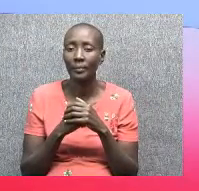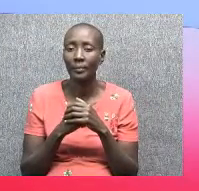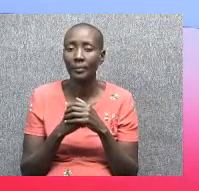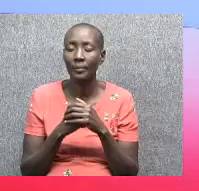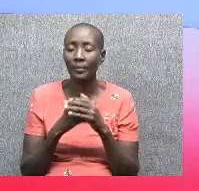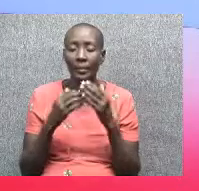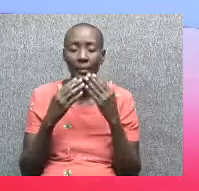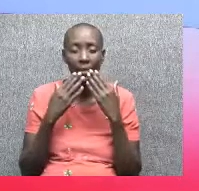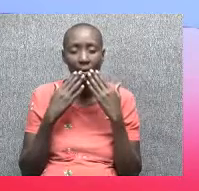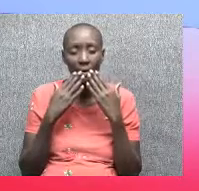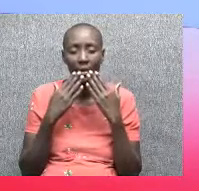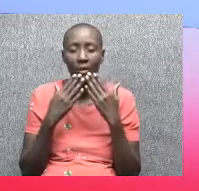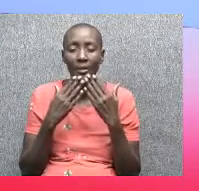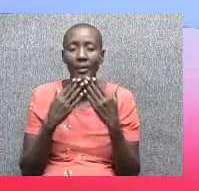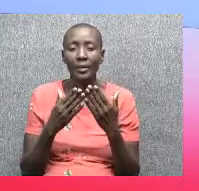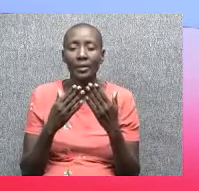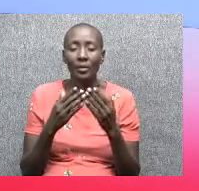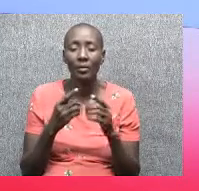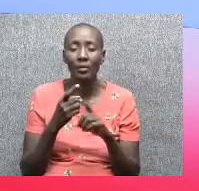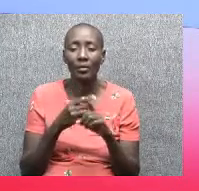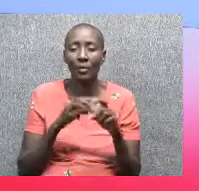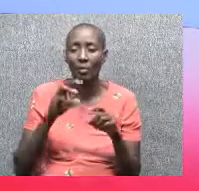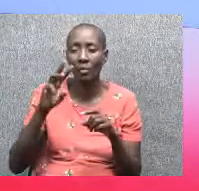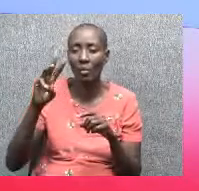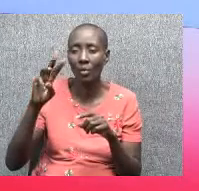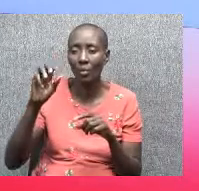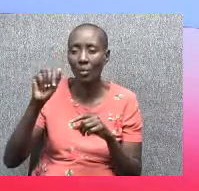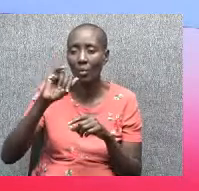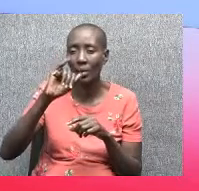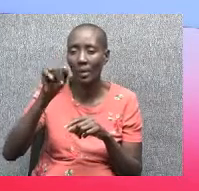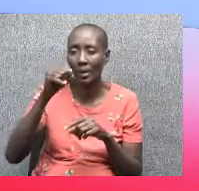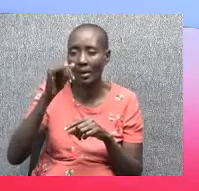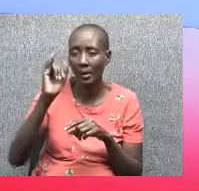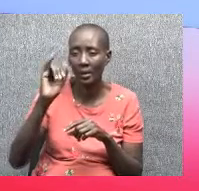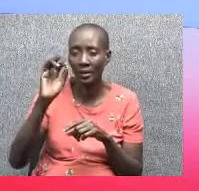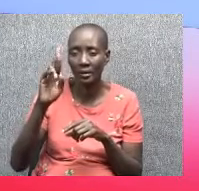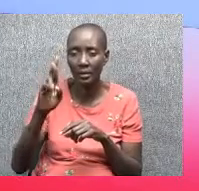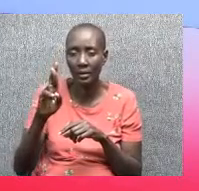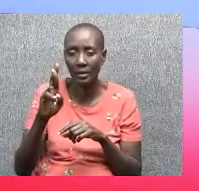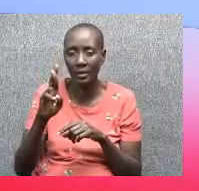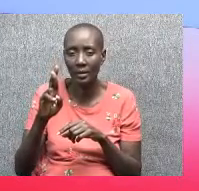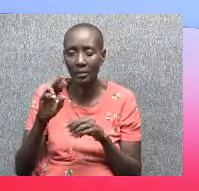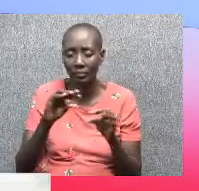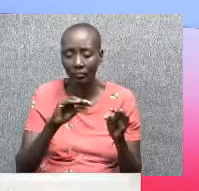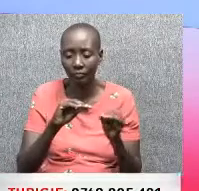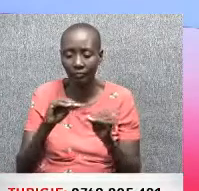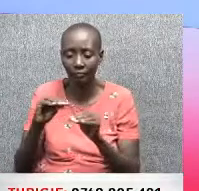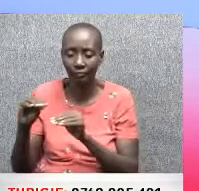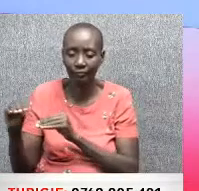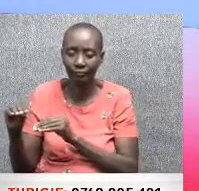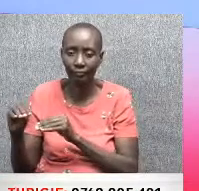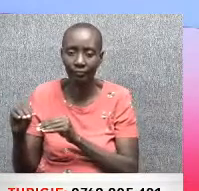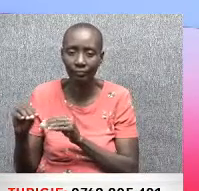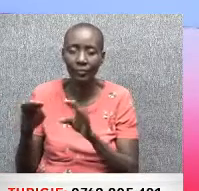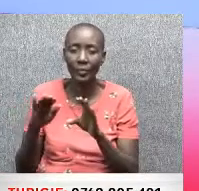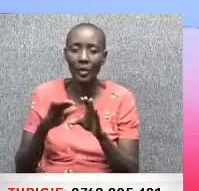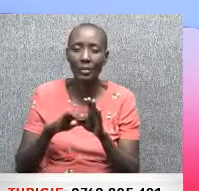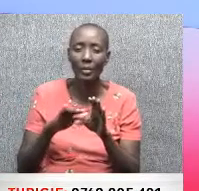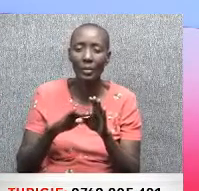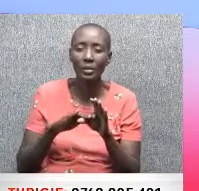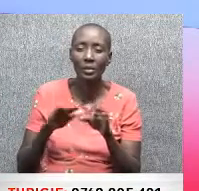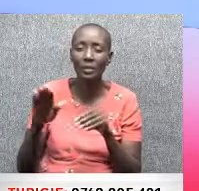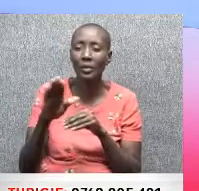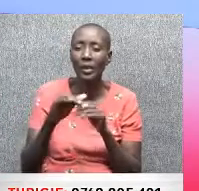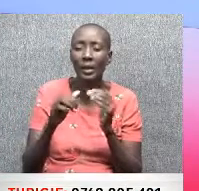Shukran sana mwanahabari wetu kutoka maeneo ya Wajia, Isadin Haji. Kwingineko ni kwa wenyeji wa kitongoji cha Shiranga